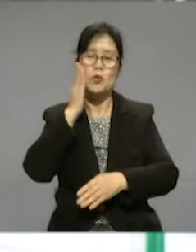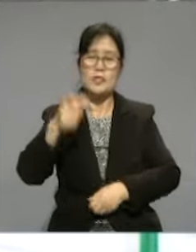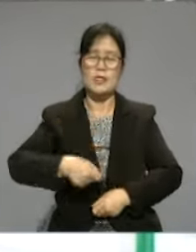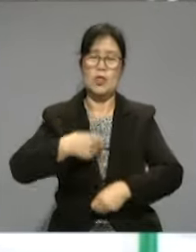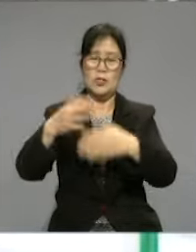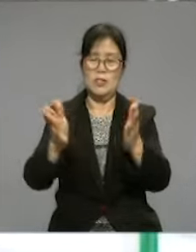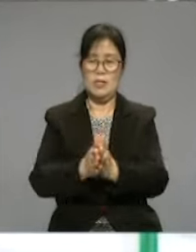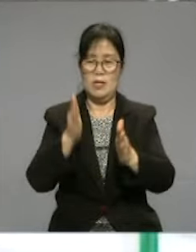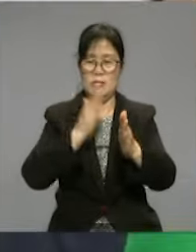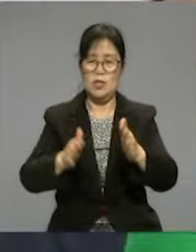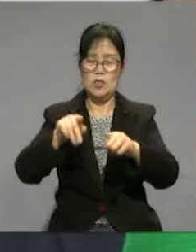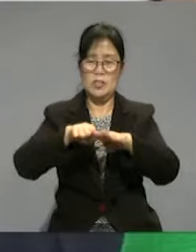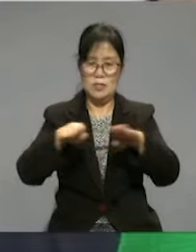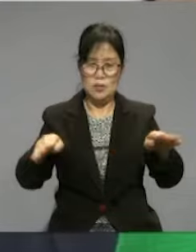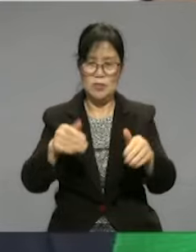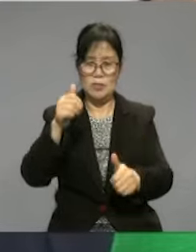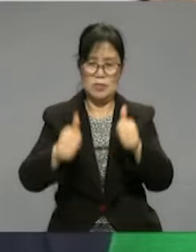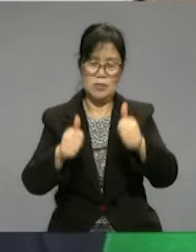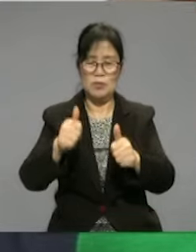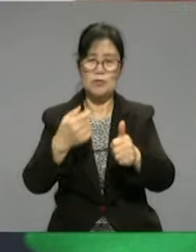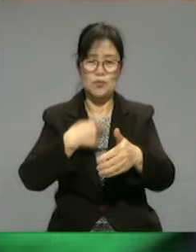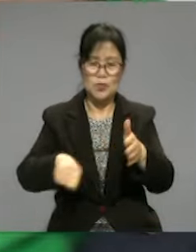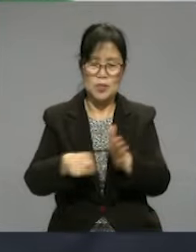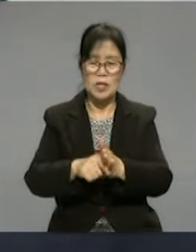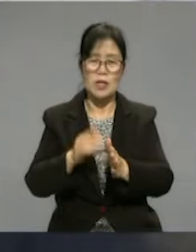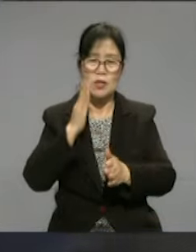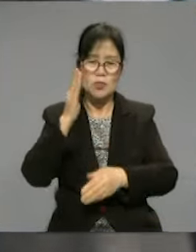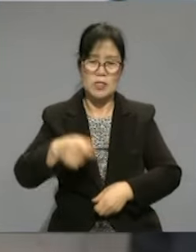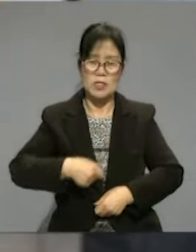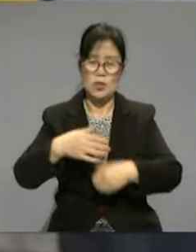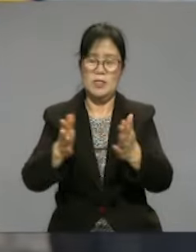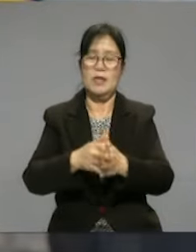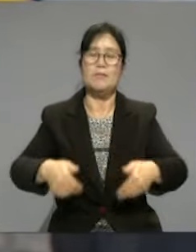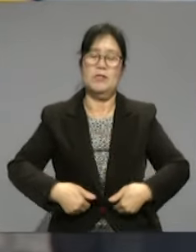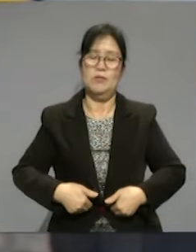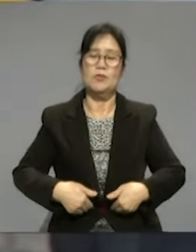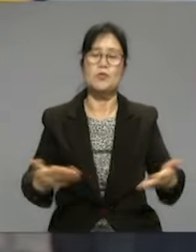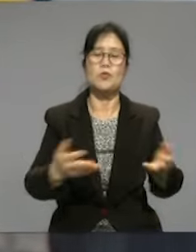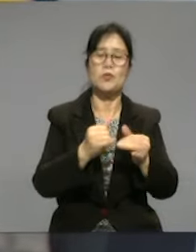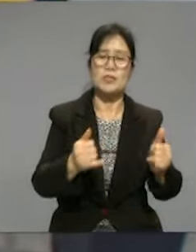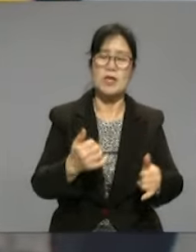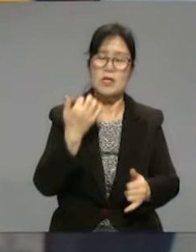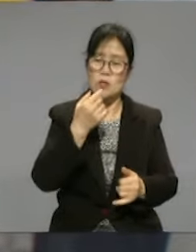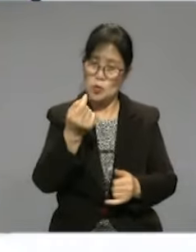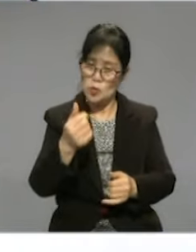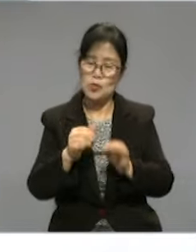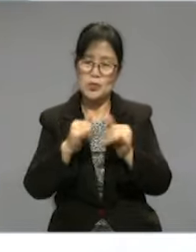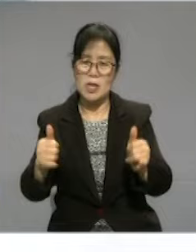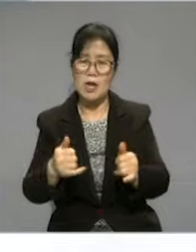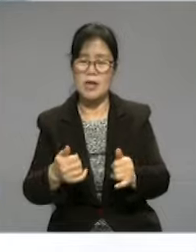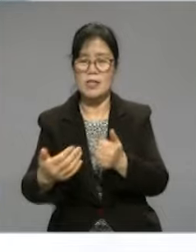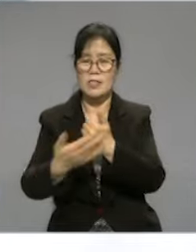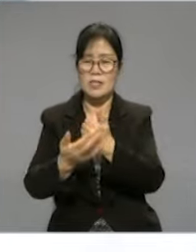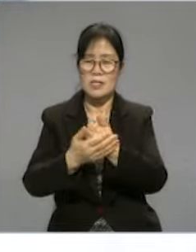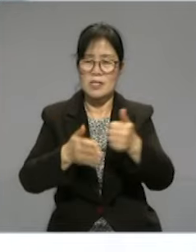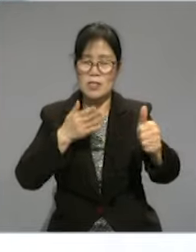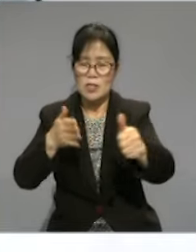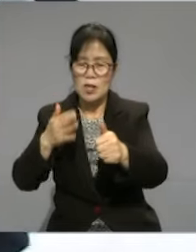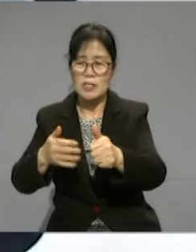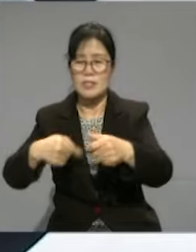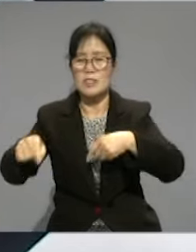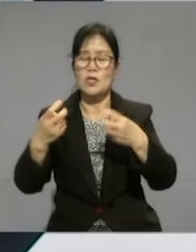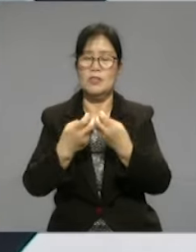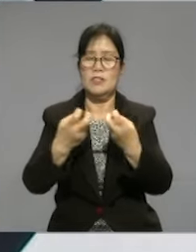심판을 위해 녹색 정의당이 필요하다고 호소했습니다 노동자와 성소수자 등 주요 지지층을 향한 정책